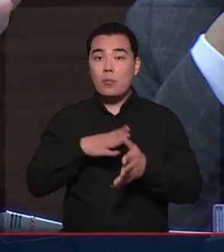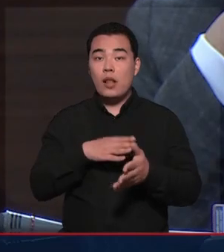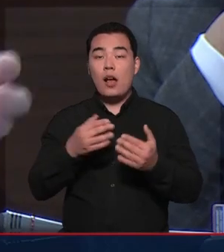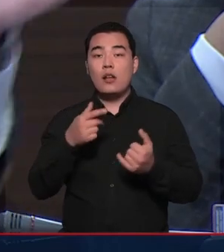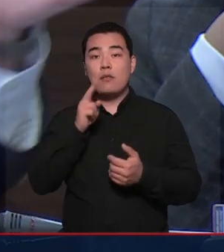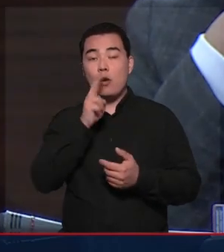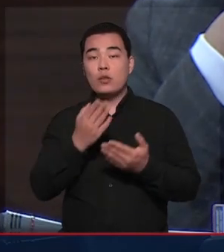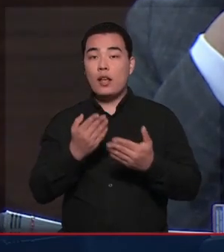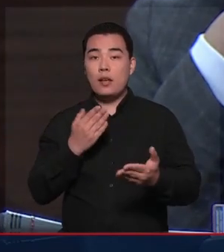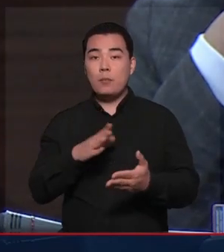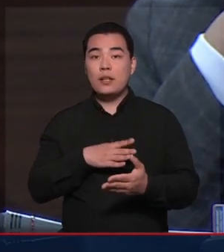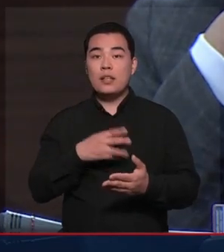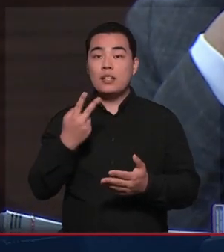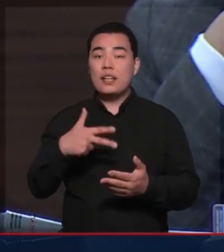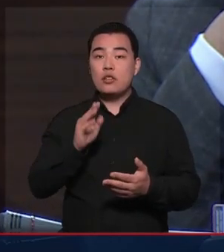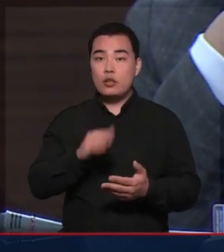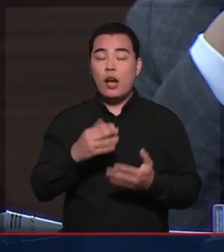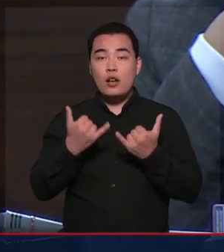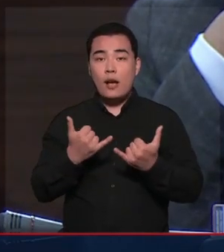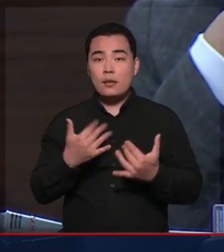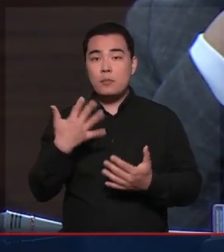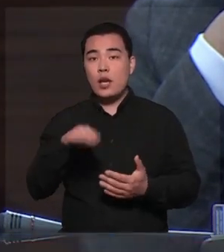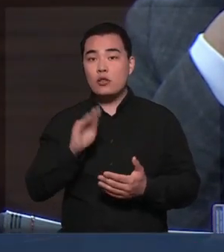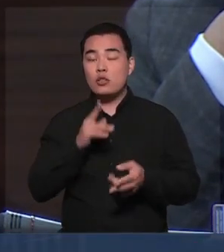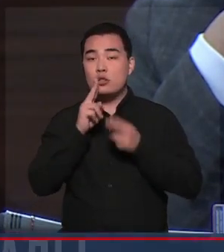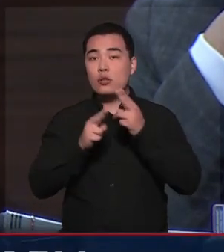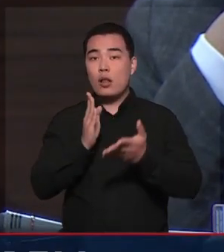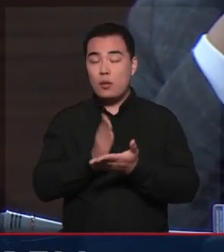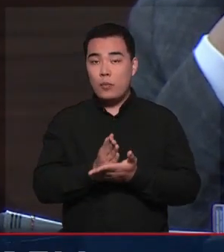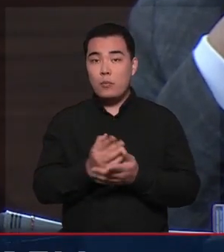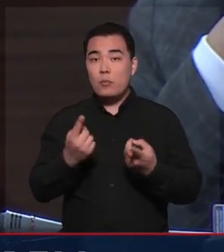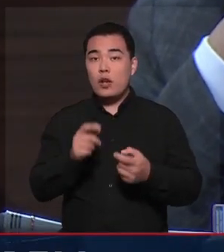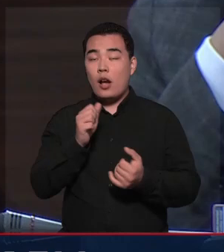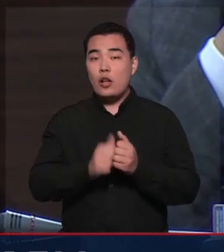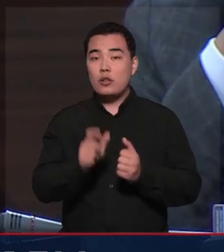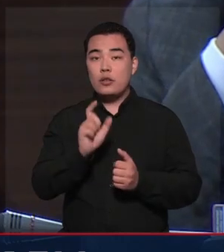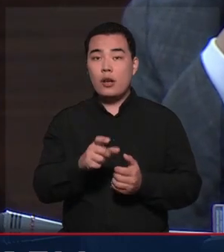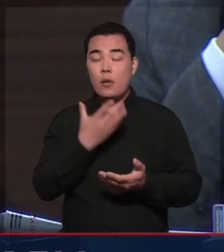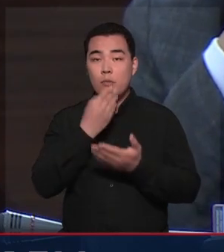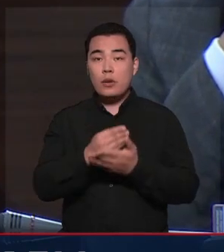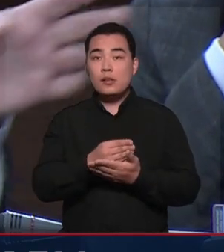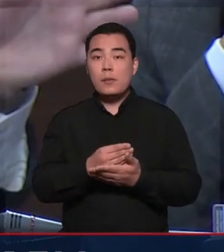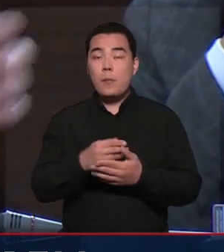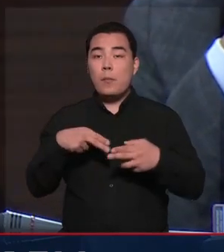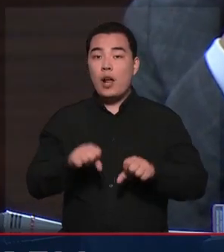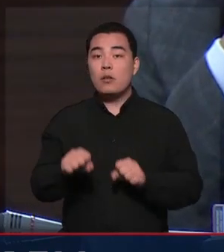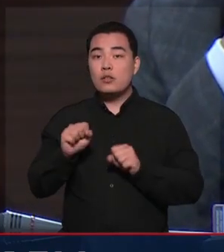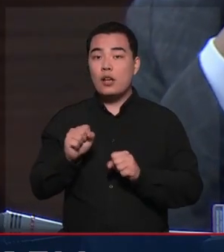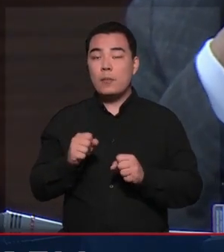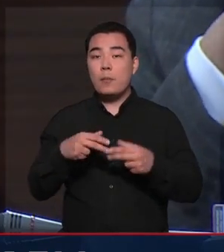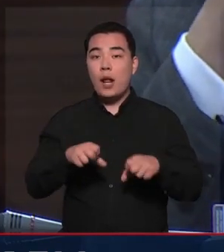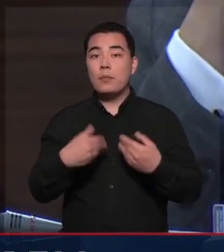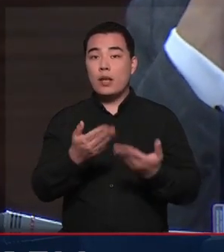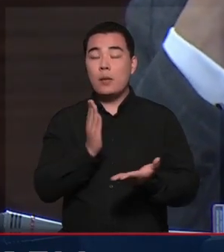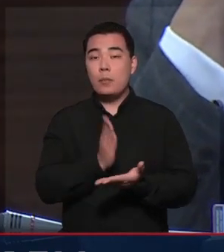арыз. Неге? Бұл бір комитет үлгермейді. Бұл заң ерекшелігі, әр адам өзін қорғауға мүмкіншілік береміз. Оны әрқайсысы барып біреуге бір жүгін